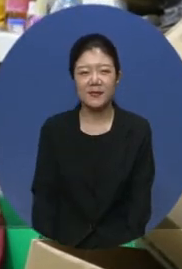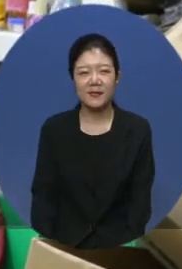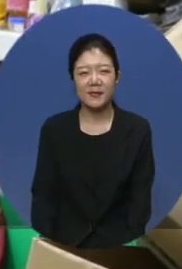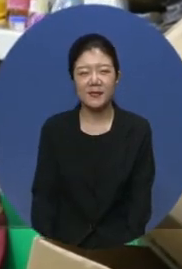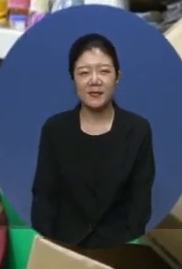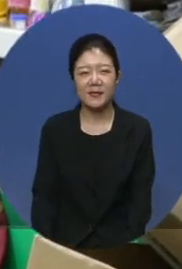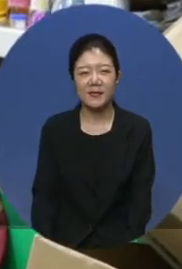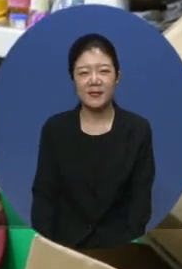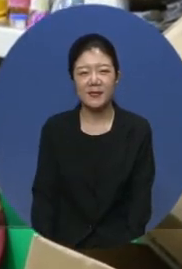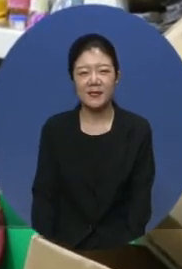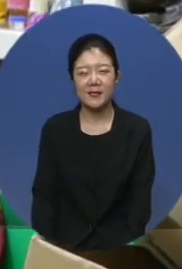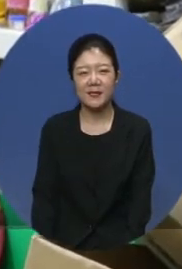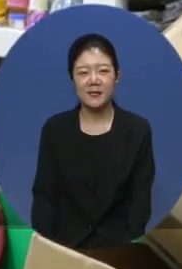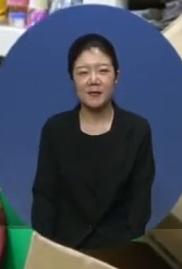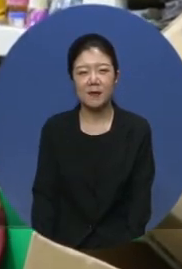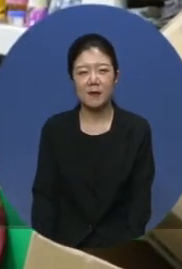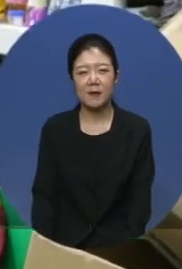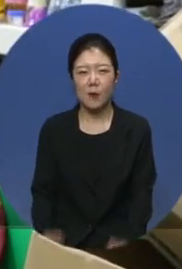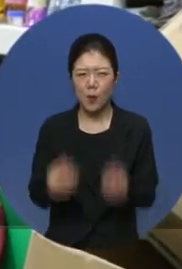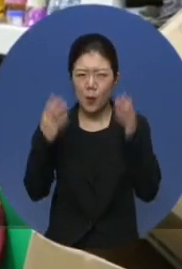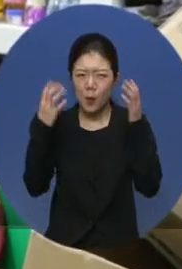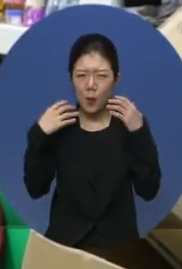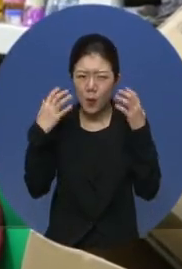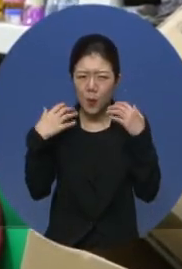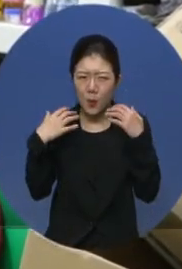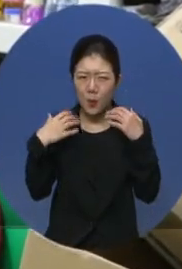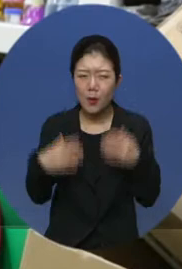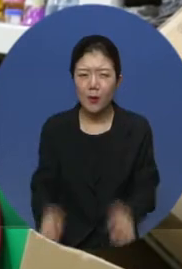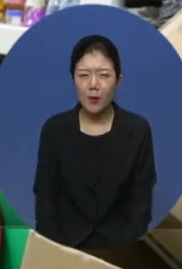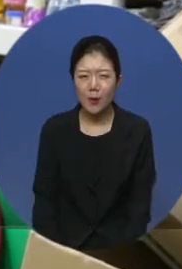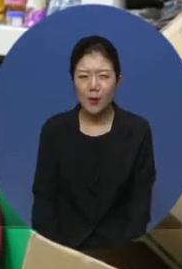괜찮아요? 네. 더운데 오늘 엄청 덥잖아요.